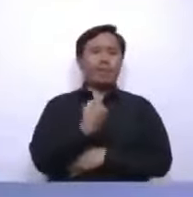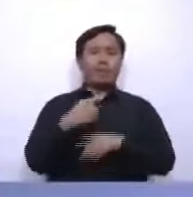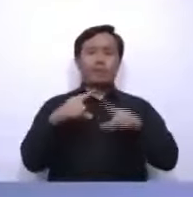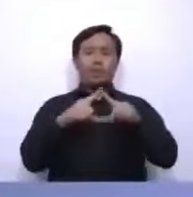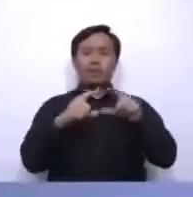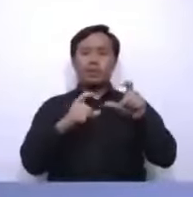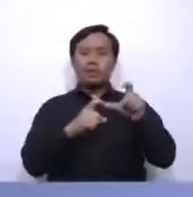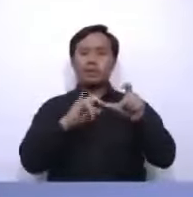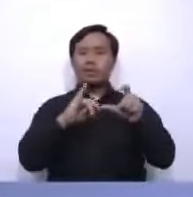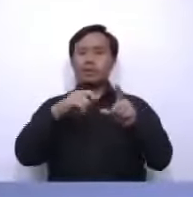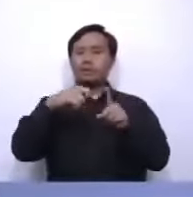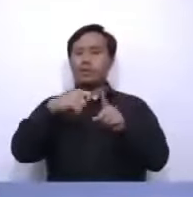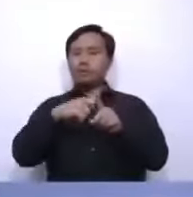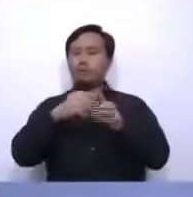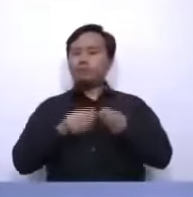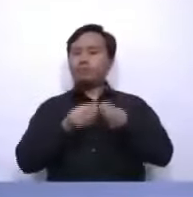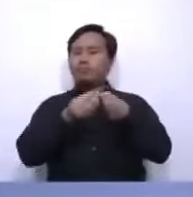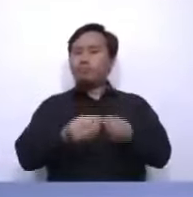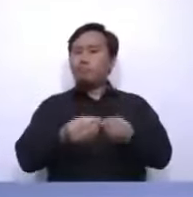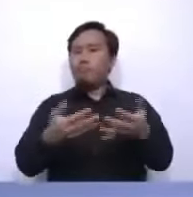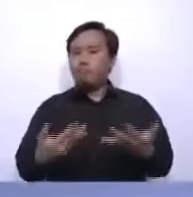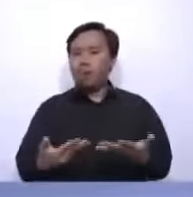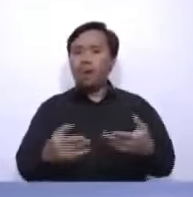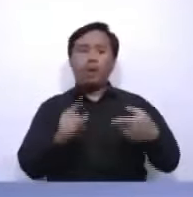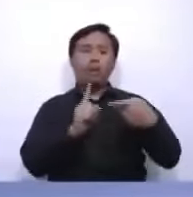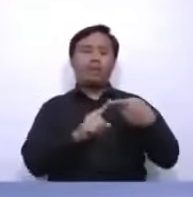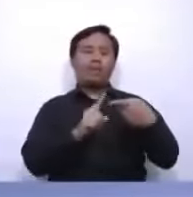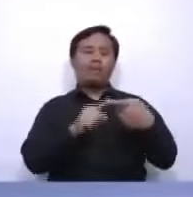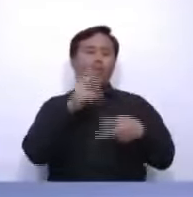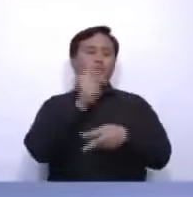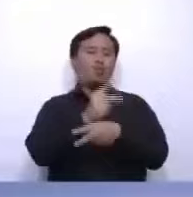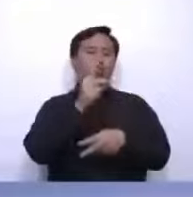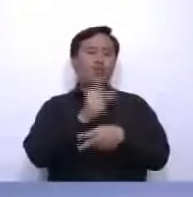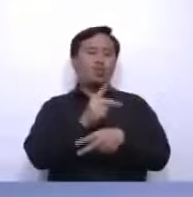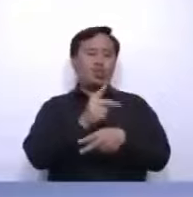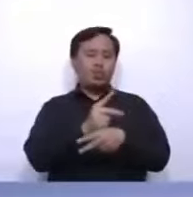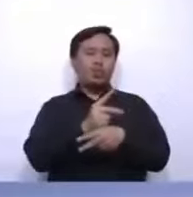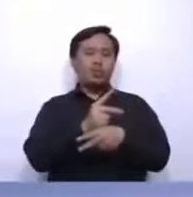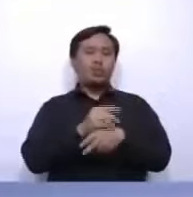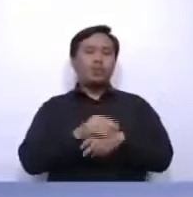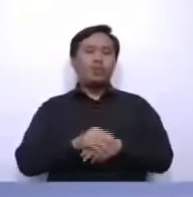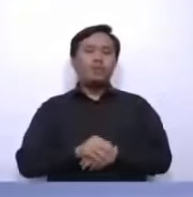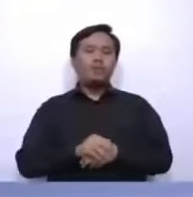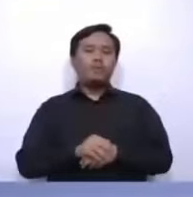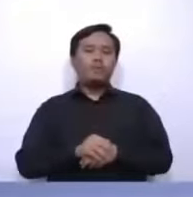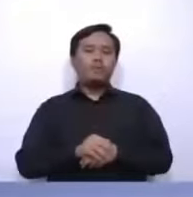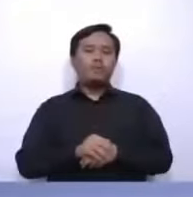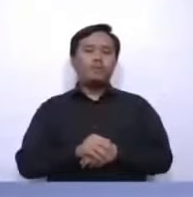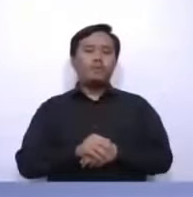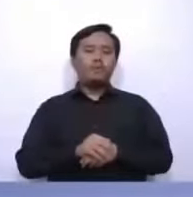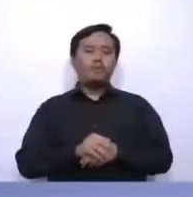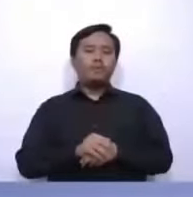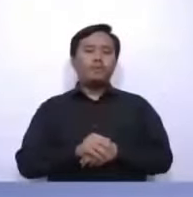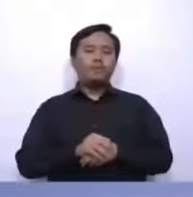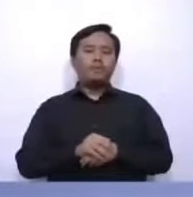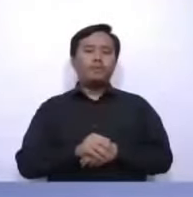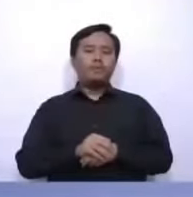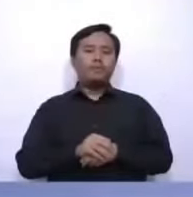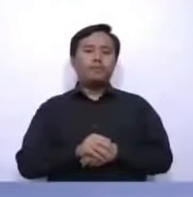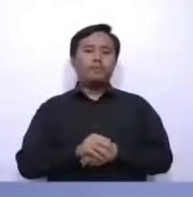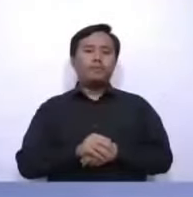akan menyediakan pertama adalah guru-guru yang terkait dengan apa yang